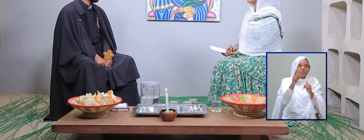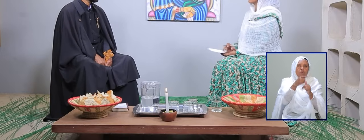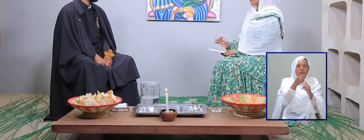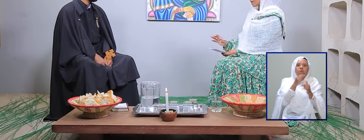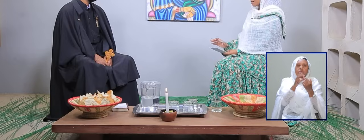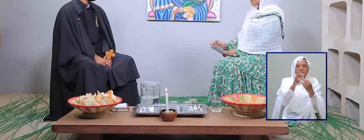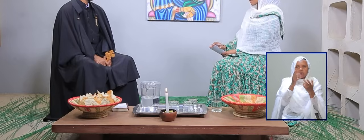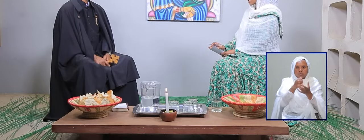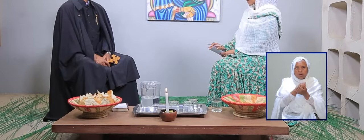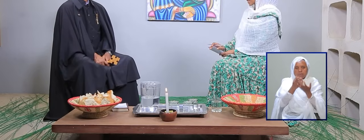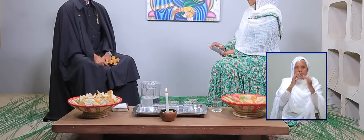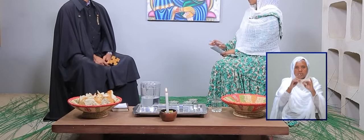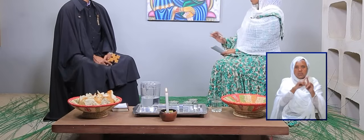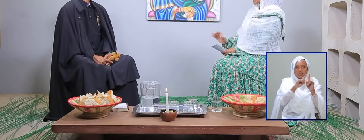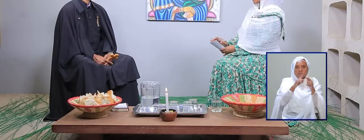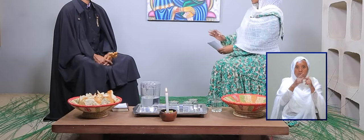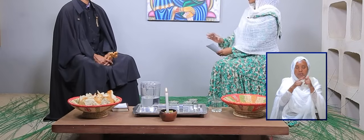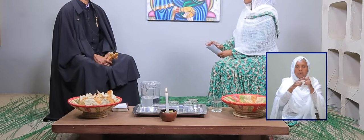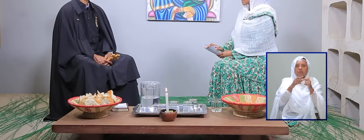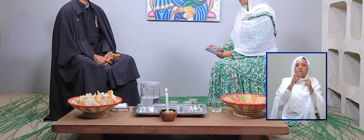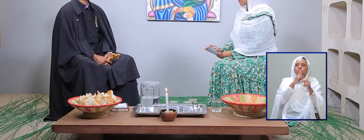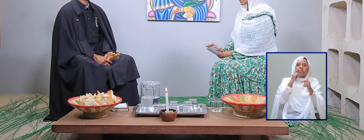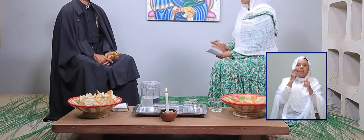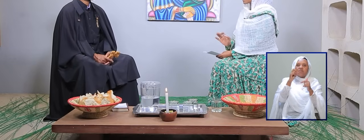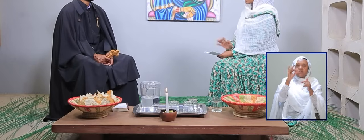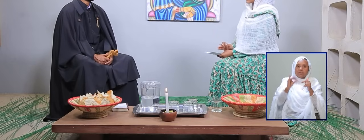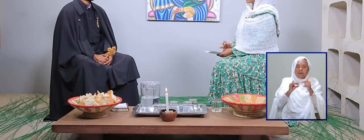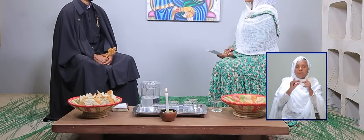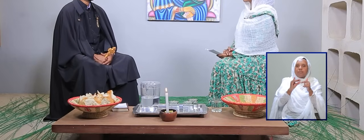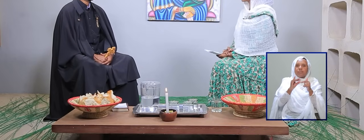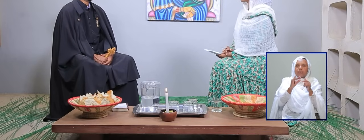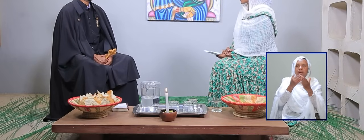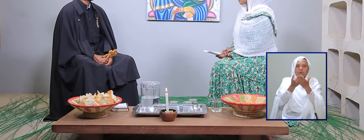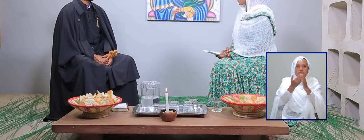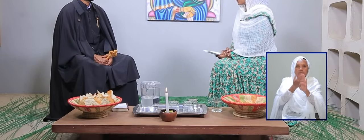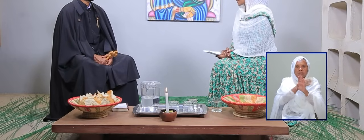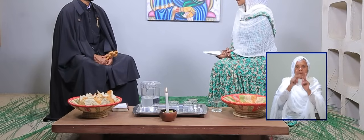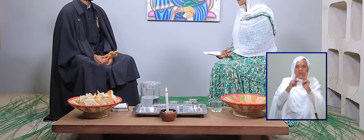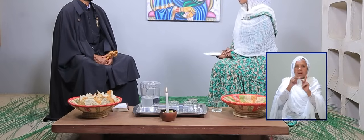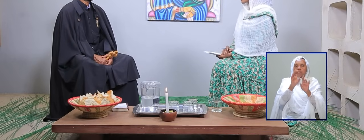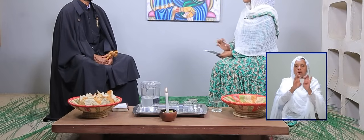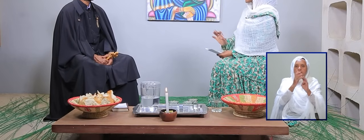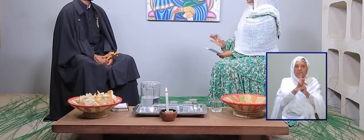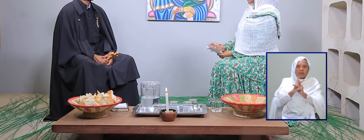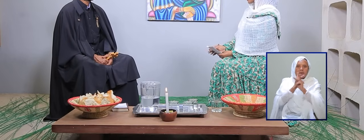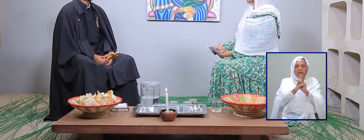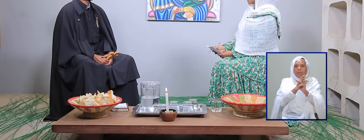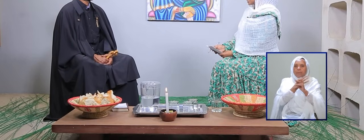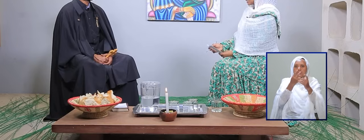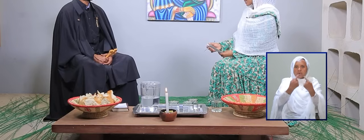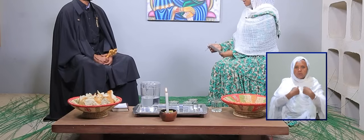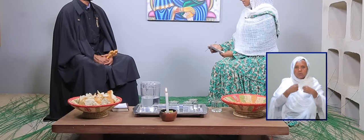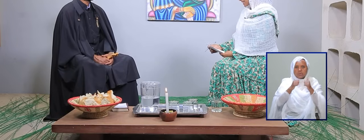ይሆናል። መምራችን እንግዲህ ጾም ፍልሰቷ ከመድረሷ በፊት ምእመናን ሊያደርጉት የሚገባውን ጥንቃቄ በሚገባ